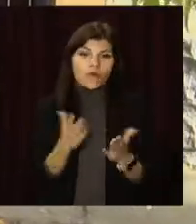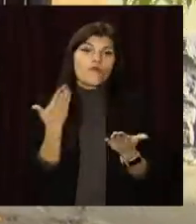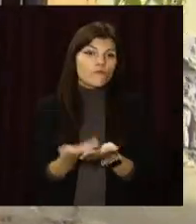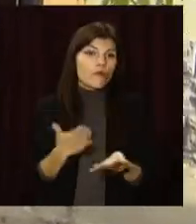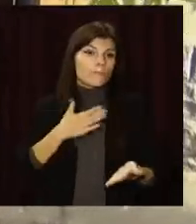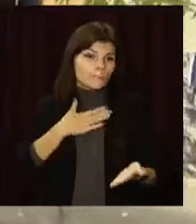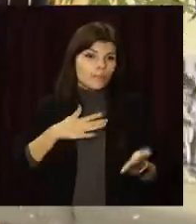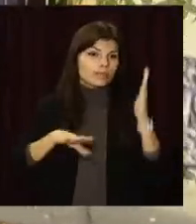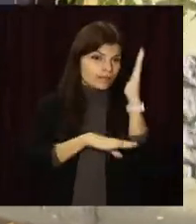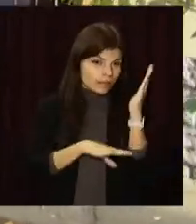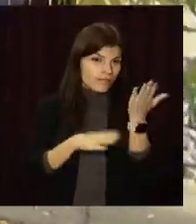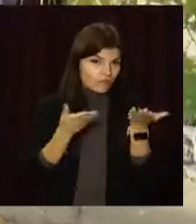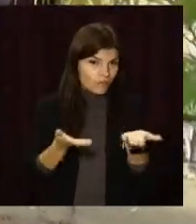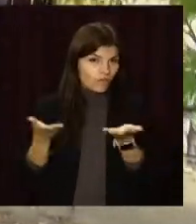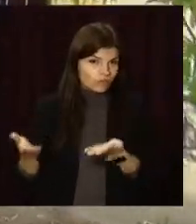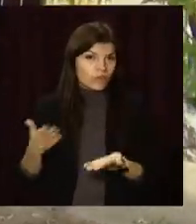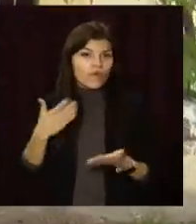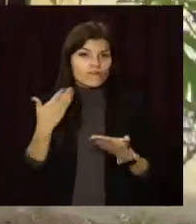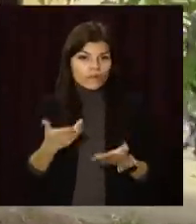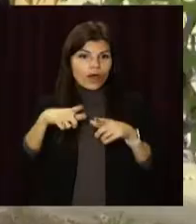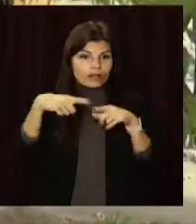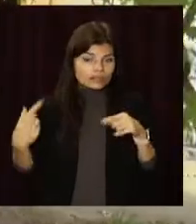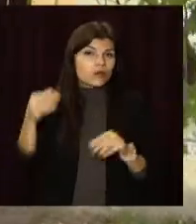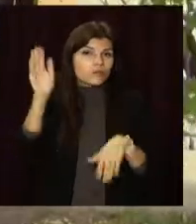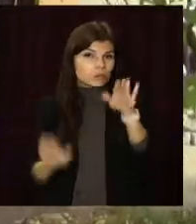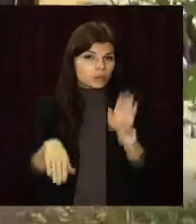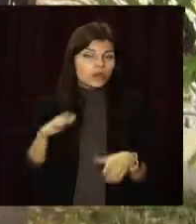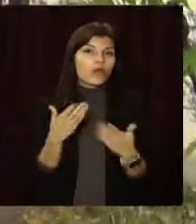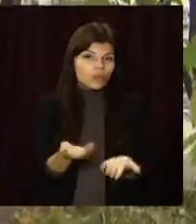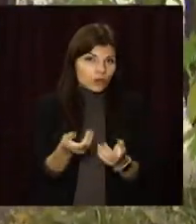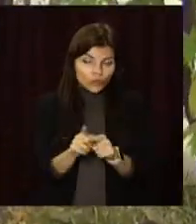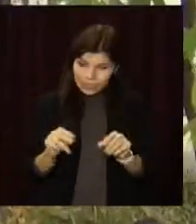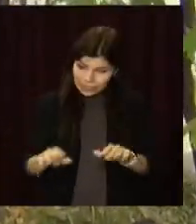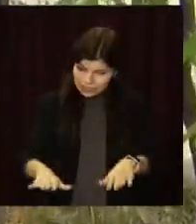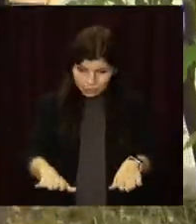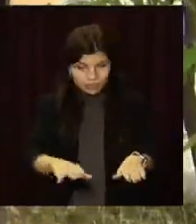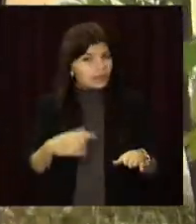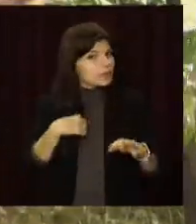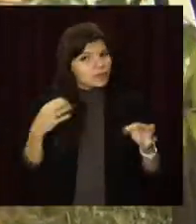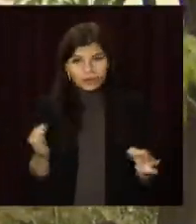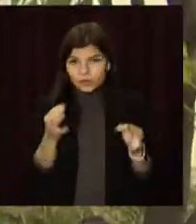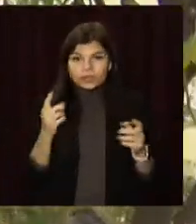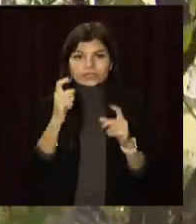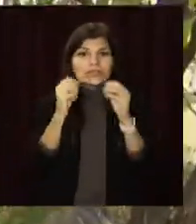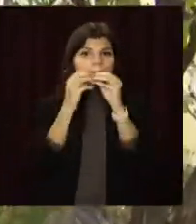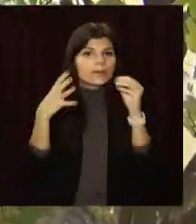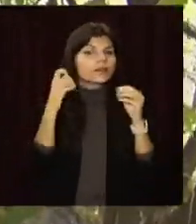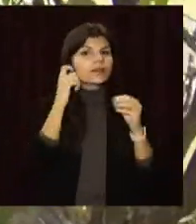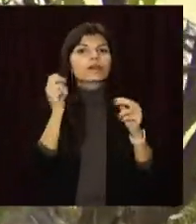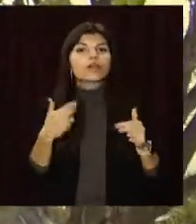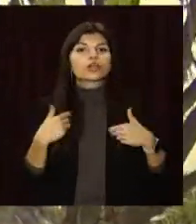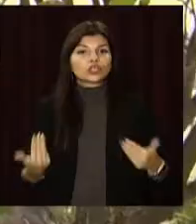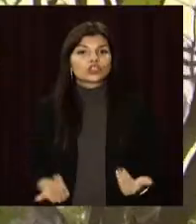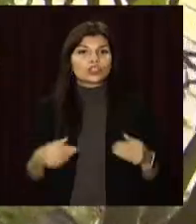ділянка, ось дерева. Ось листя опадає, ось воно лежить на землі. Я ніколи за 15 років, як я живу